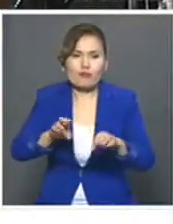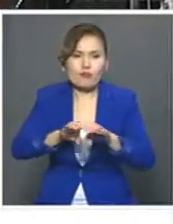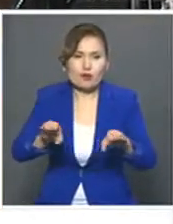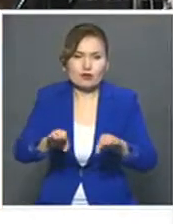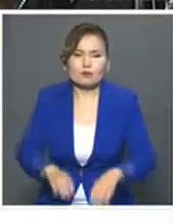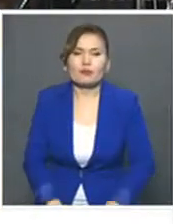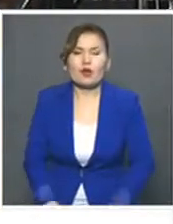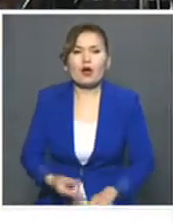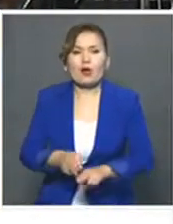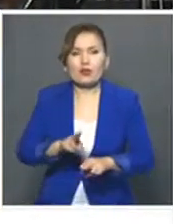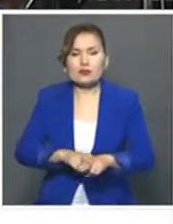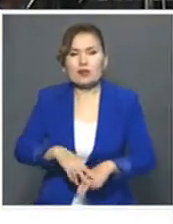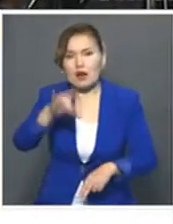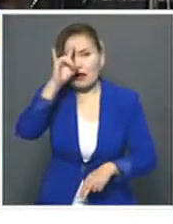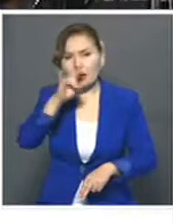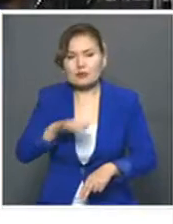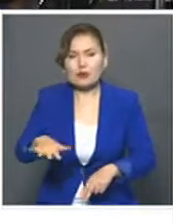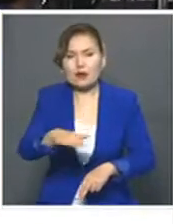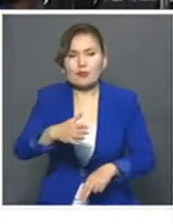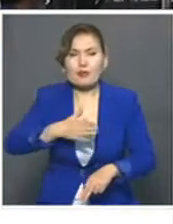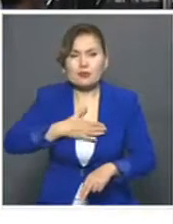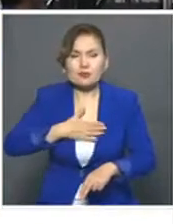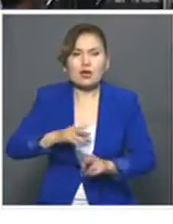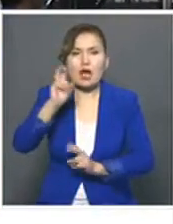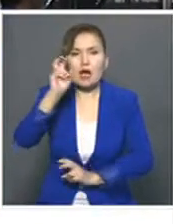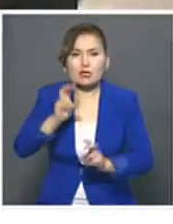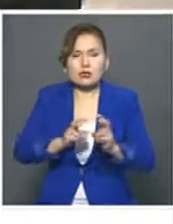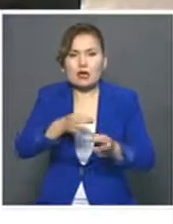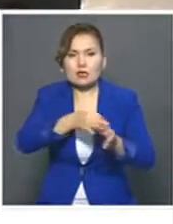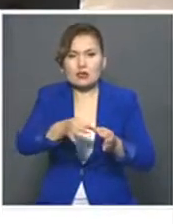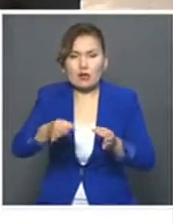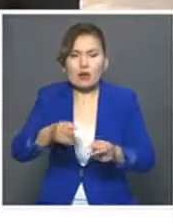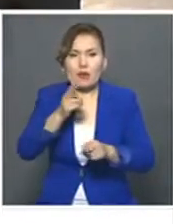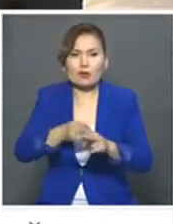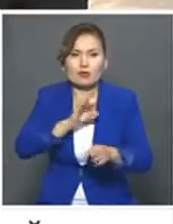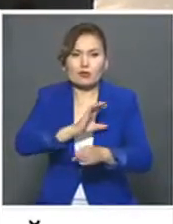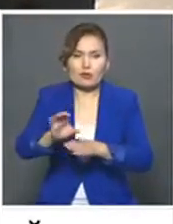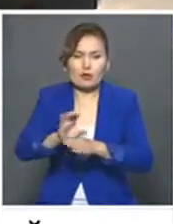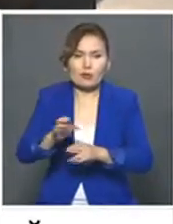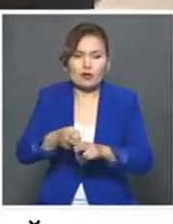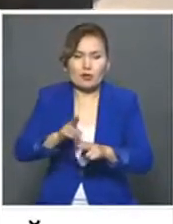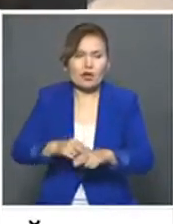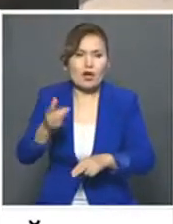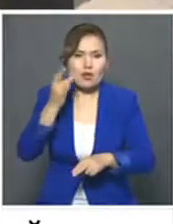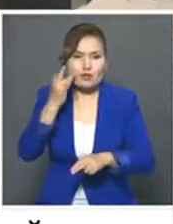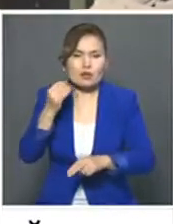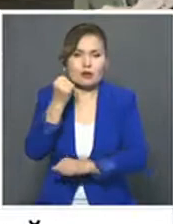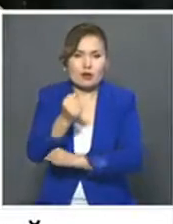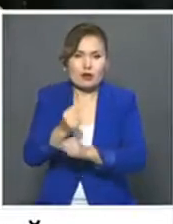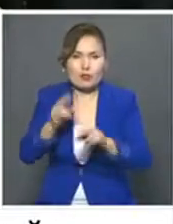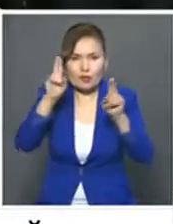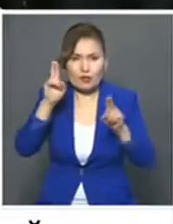бойынша жарияланғаннан бастап біздің компаниямыздан шараларымызды қатан түрде қолға